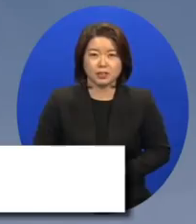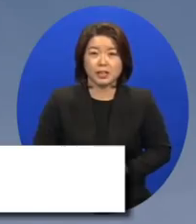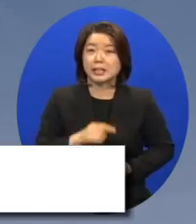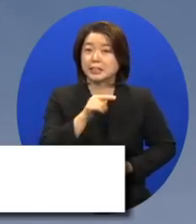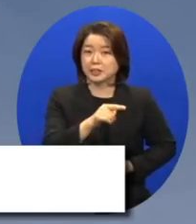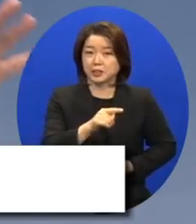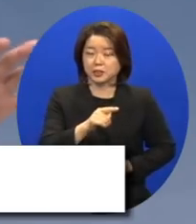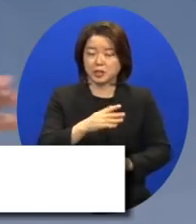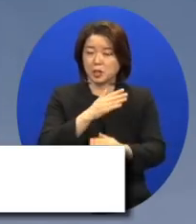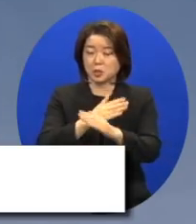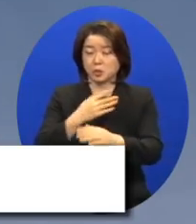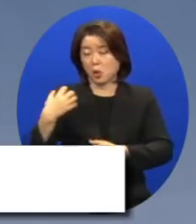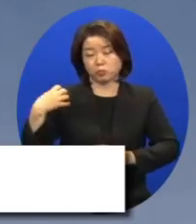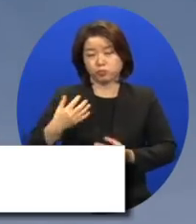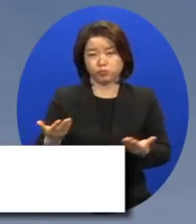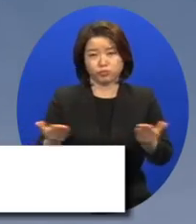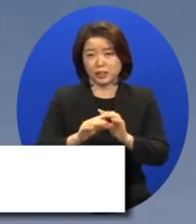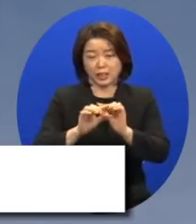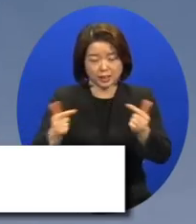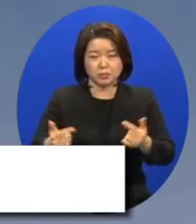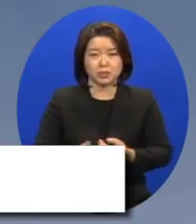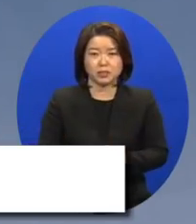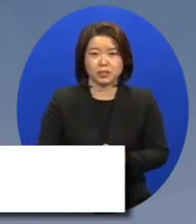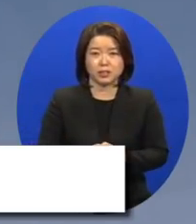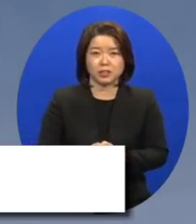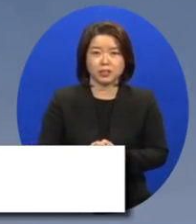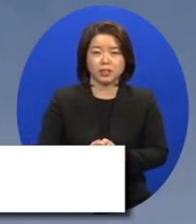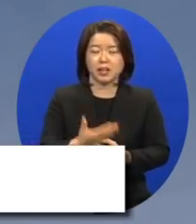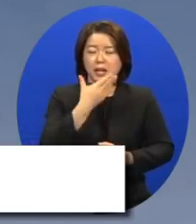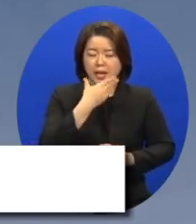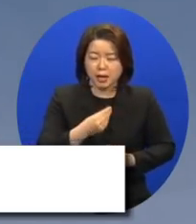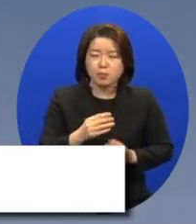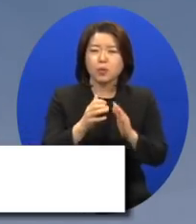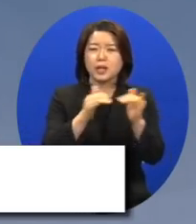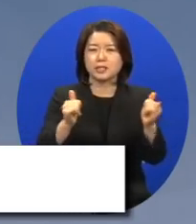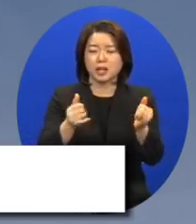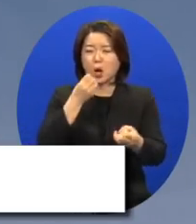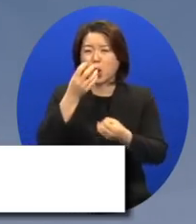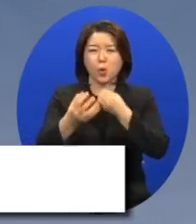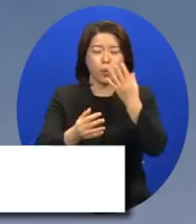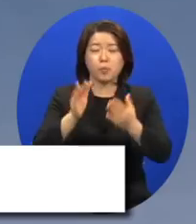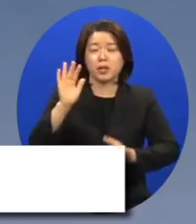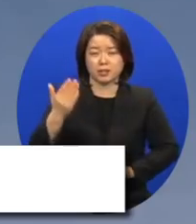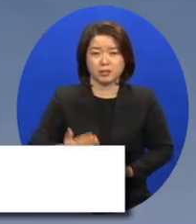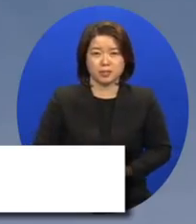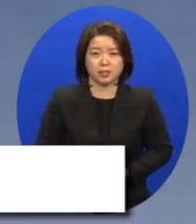그것은 절대로 부담스러운 것이 아닙니다 행복한 자에 고백입니다